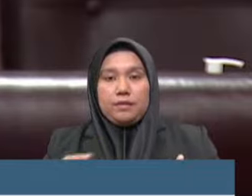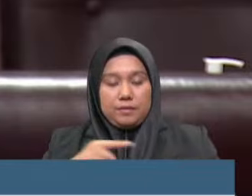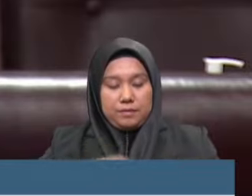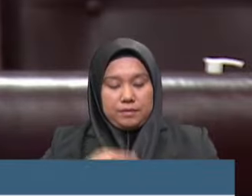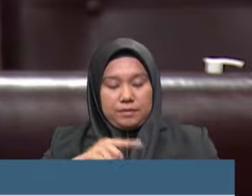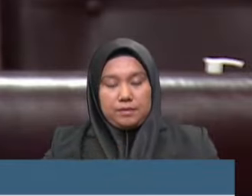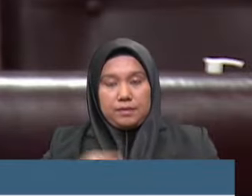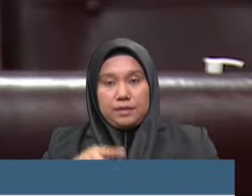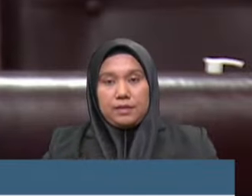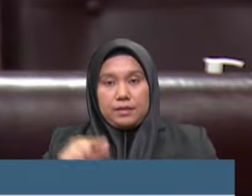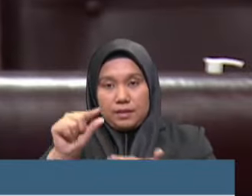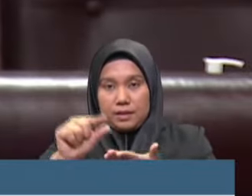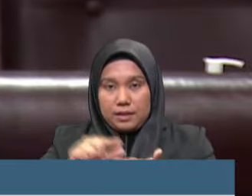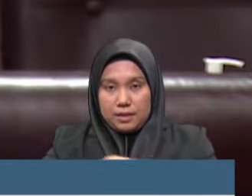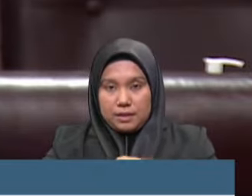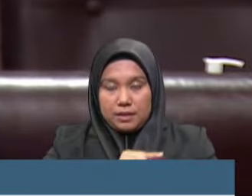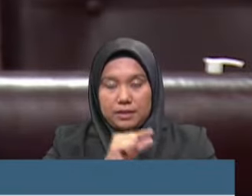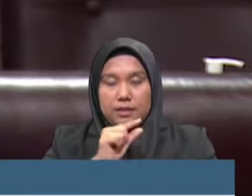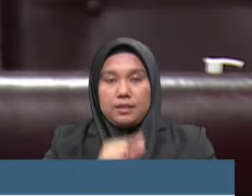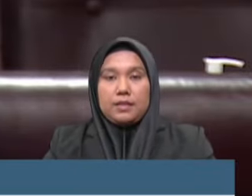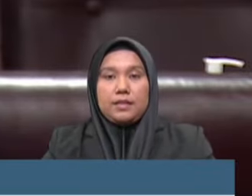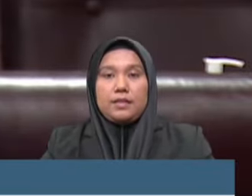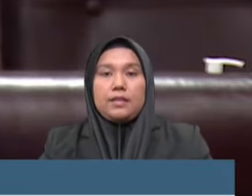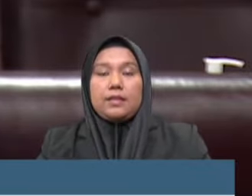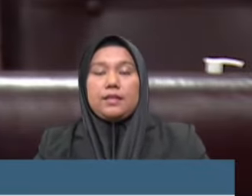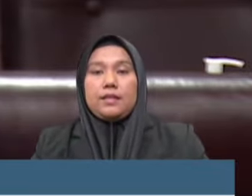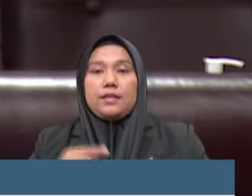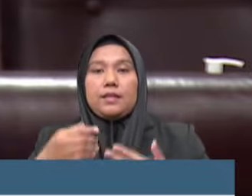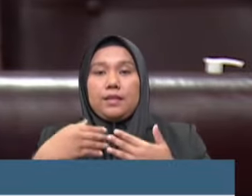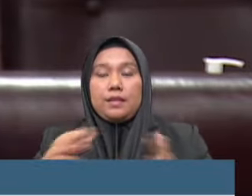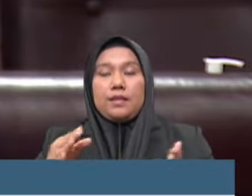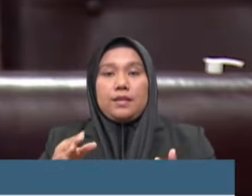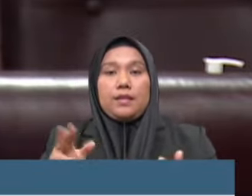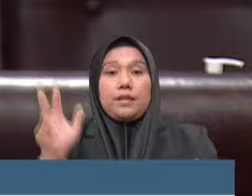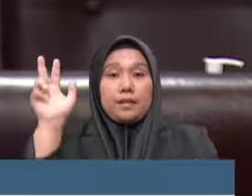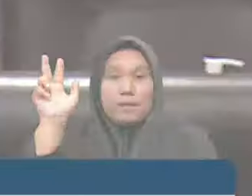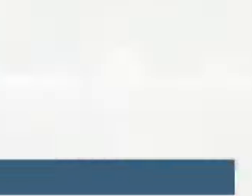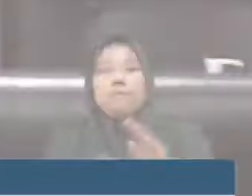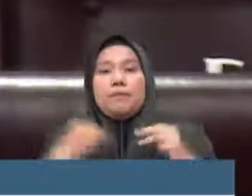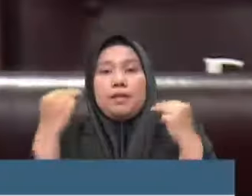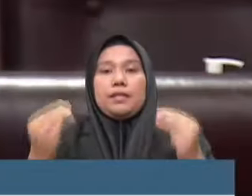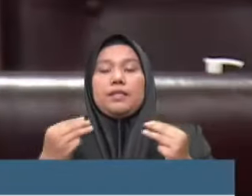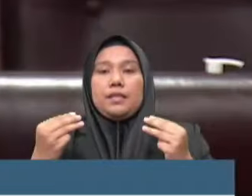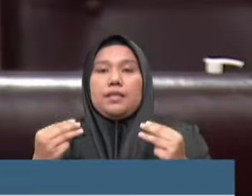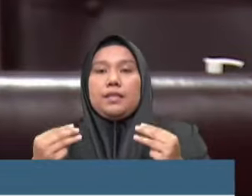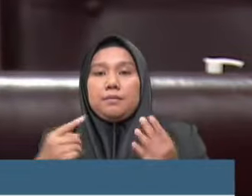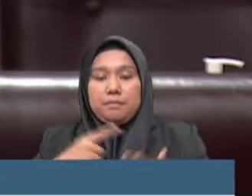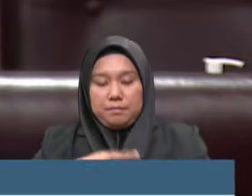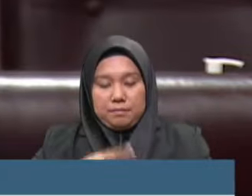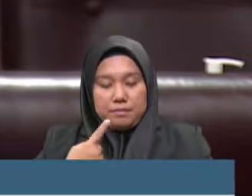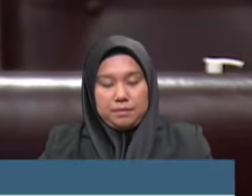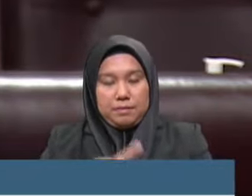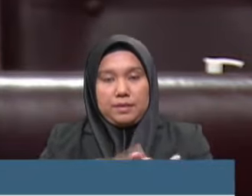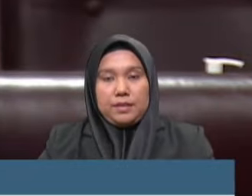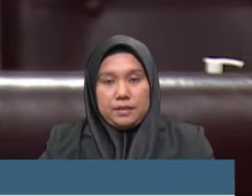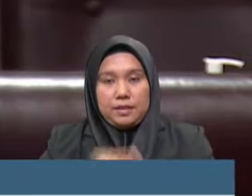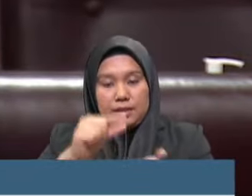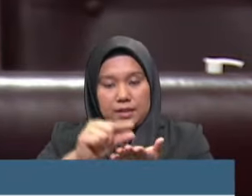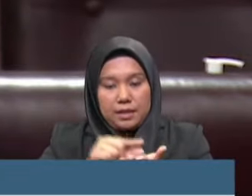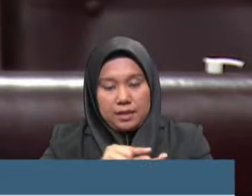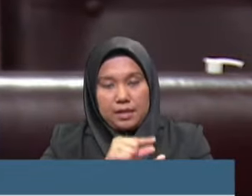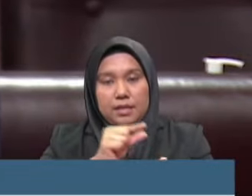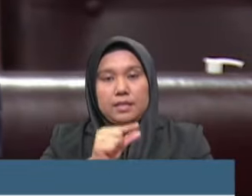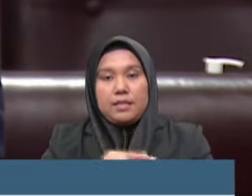gaji penjawat awam telah dimuktamadkan dan akan diumumkan dalam masa yang terdekat dan pada masa yang sesuai